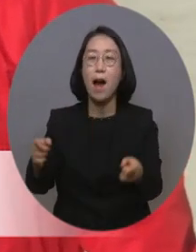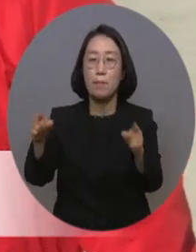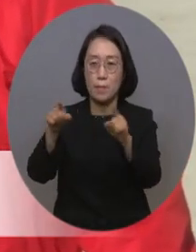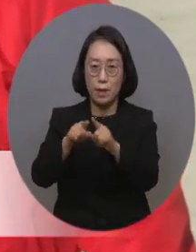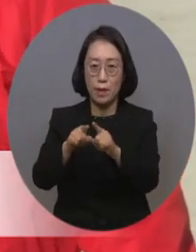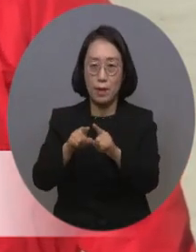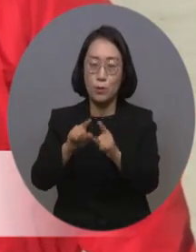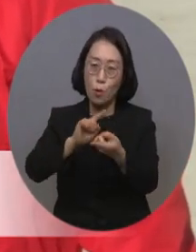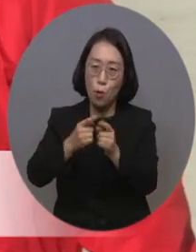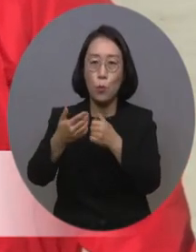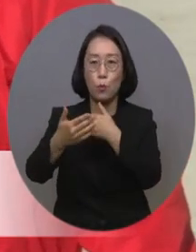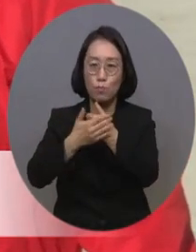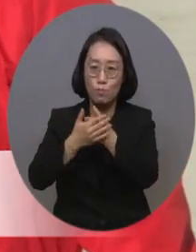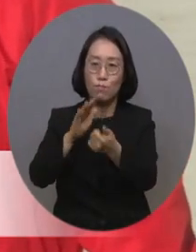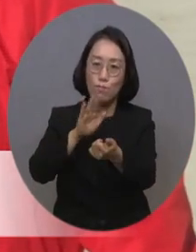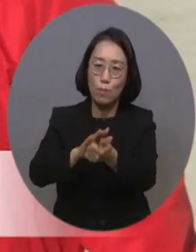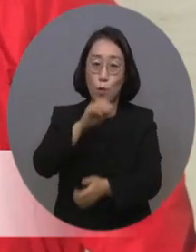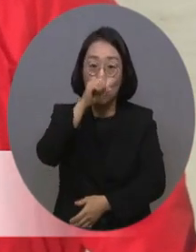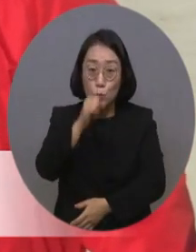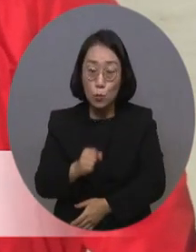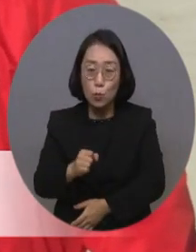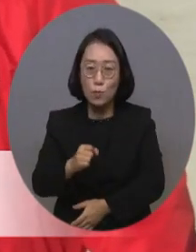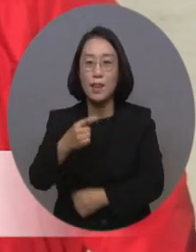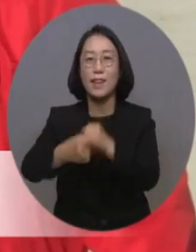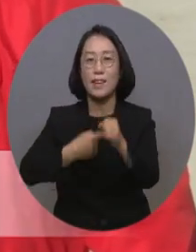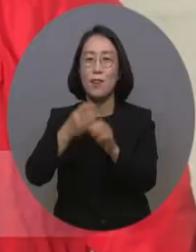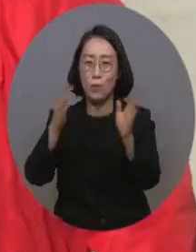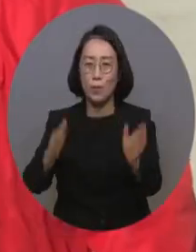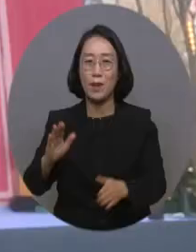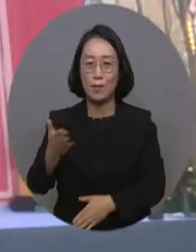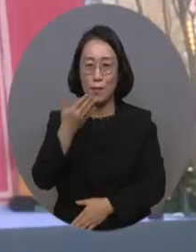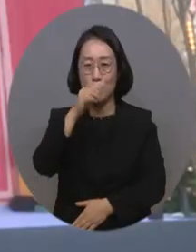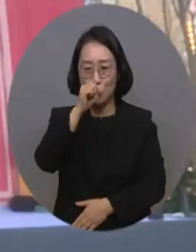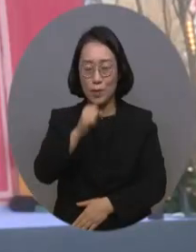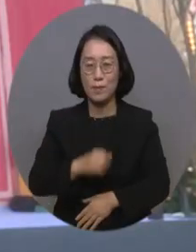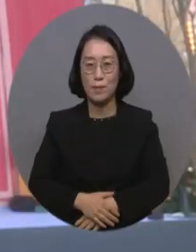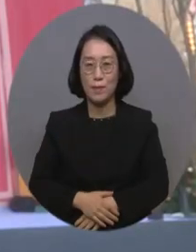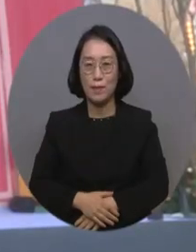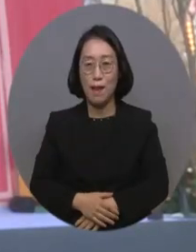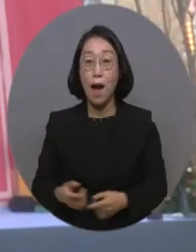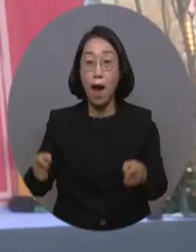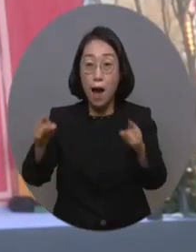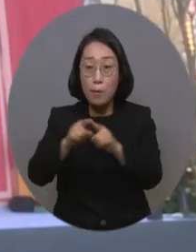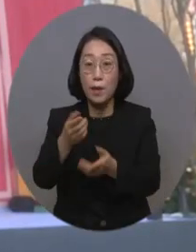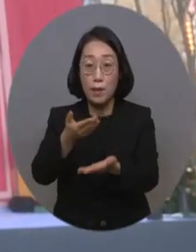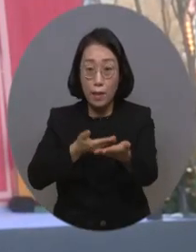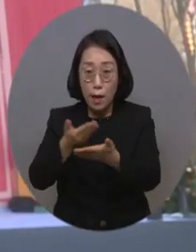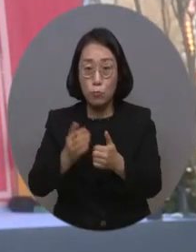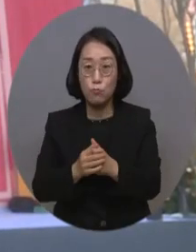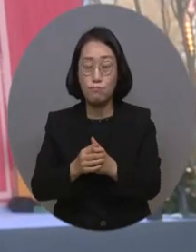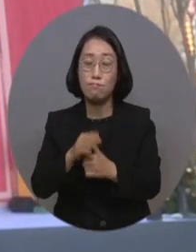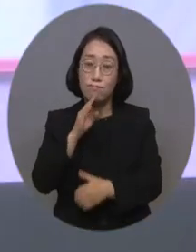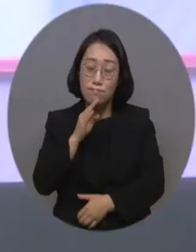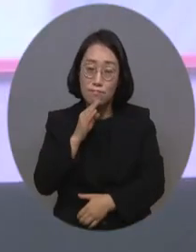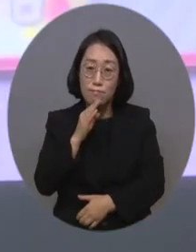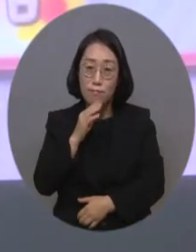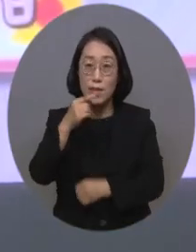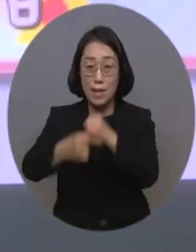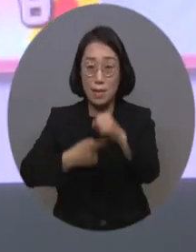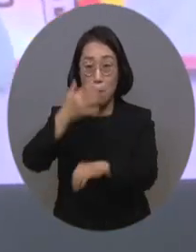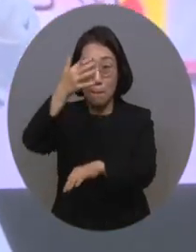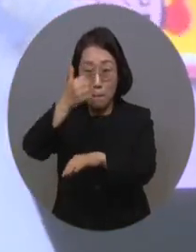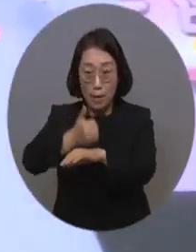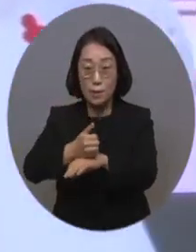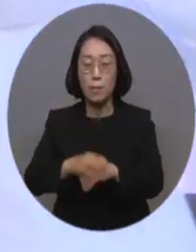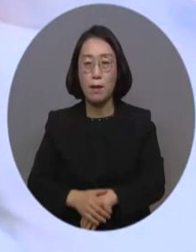너도 좋고 나도 좋고 그런 해가 됐으면 좋겠습니다. 함께하는 나눔이 가득한 연말. 나눔의